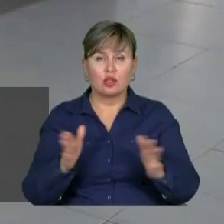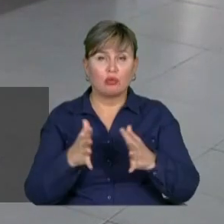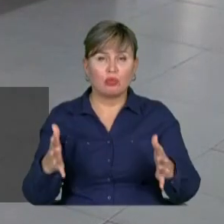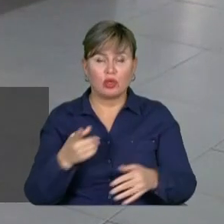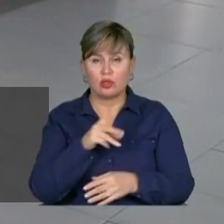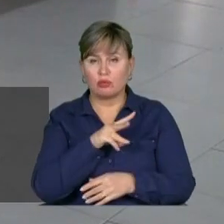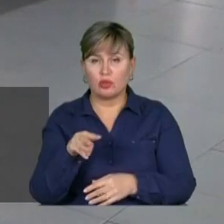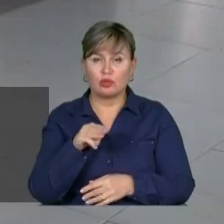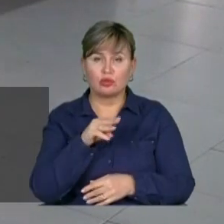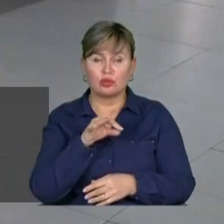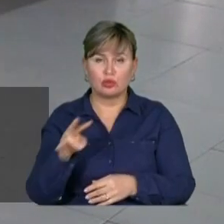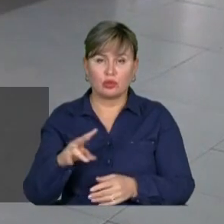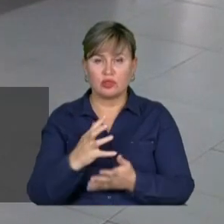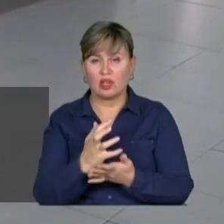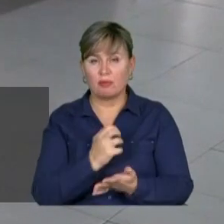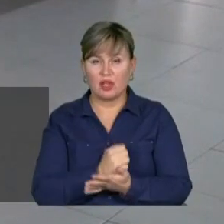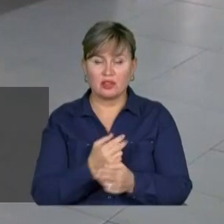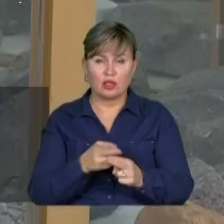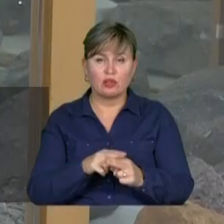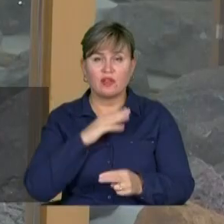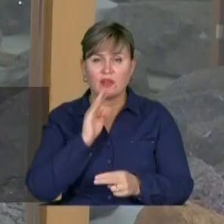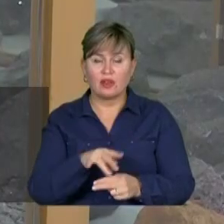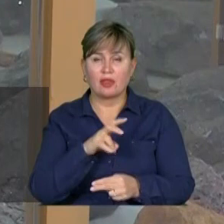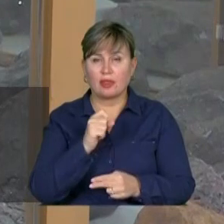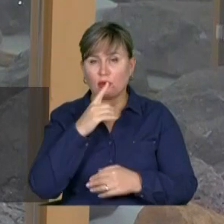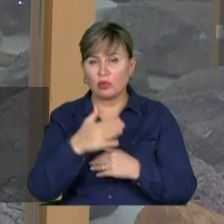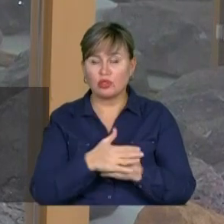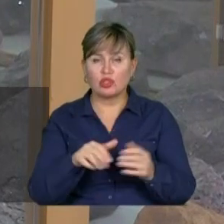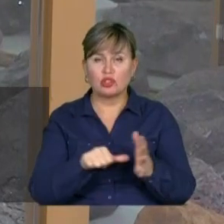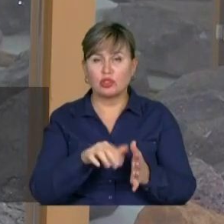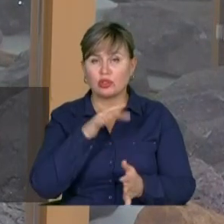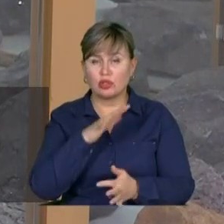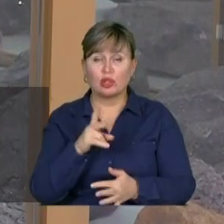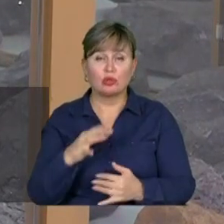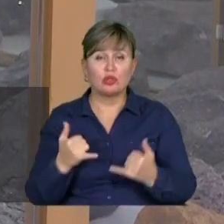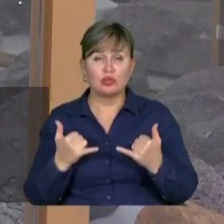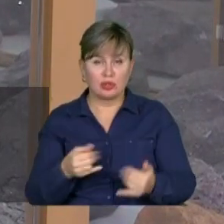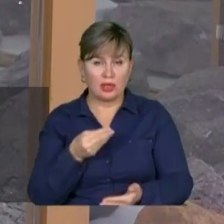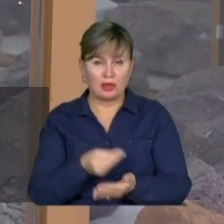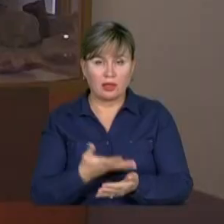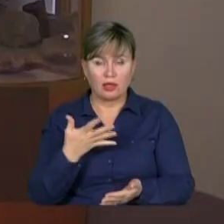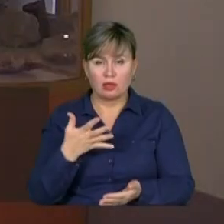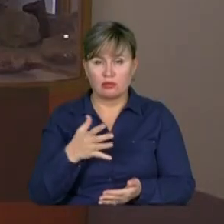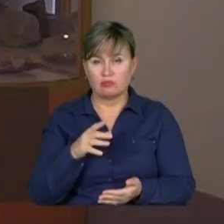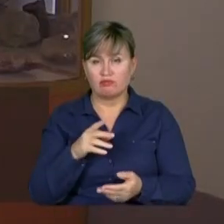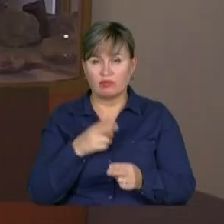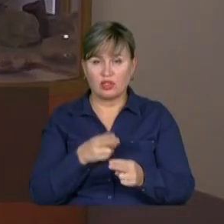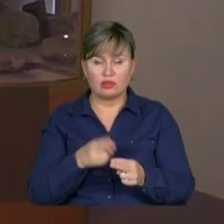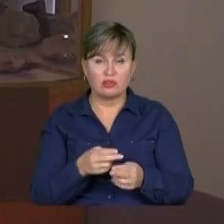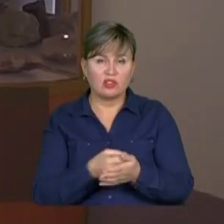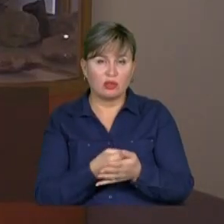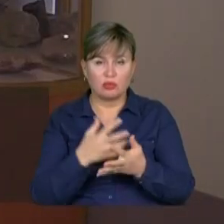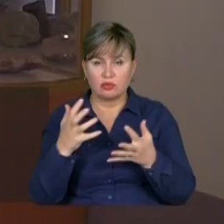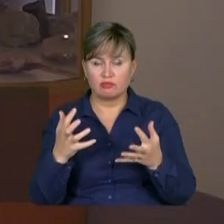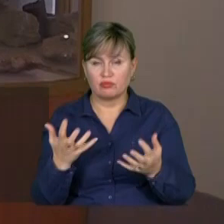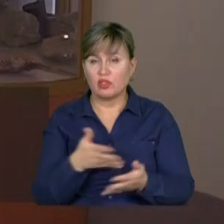1 000 000 тонн сырья, запасов которого хватило бы на ближайшие 6 лет. Однако сейчас драгоценный металл добыче не подлежит.